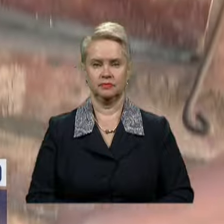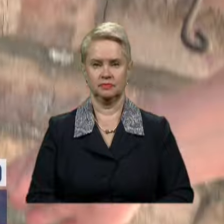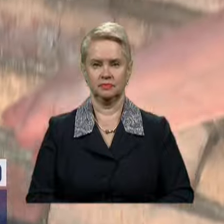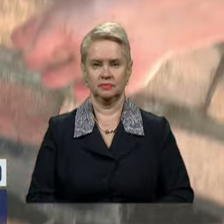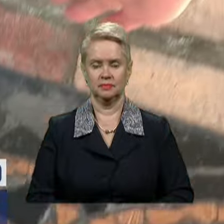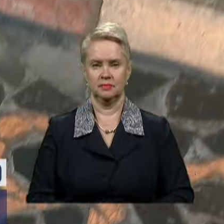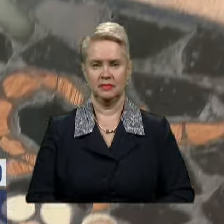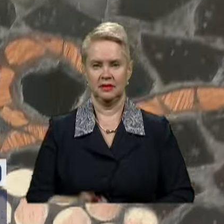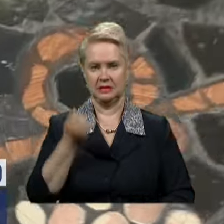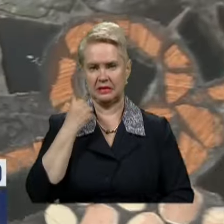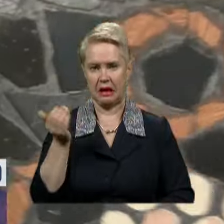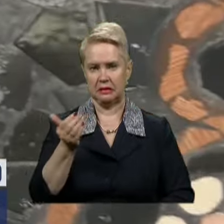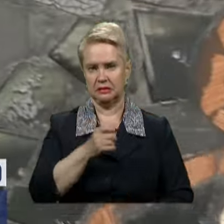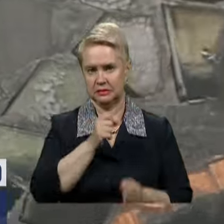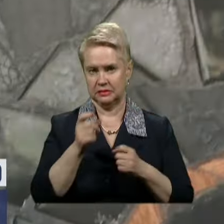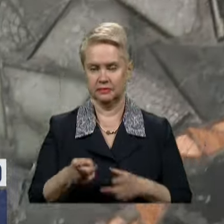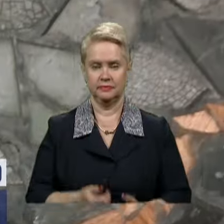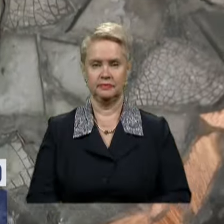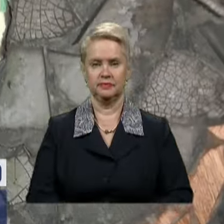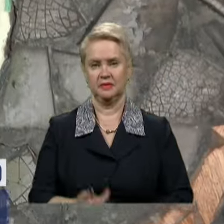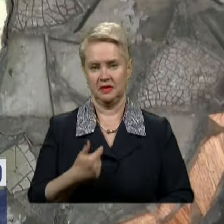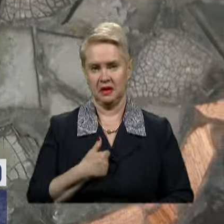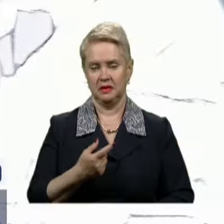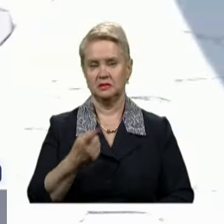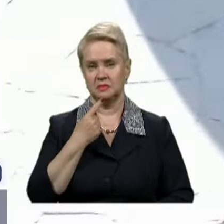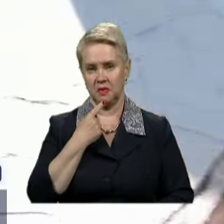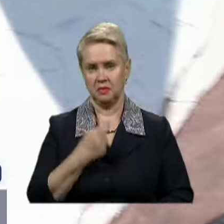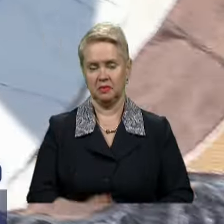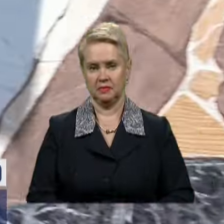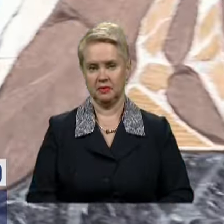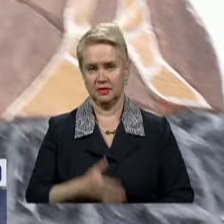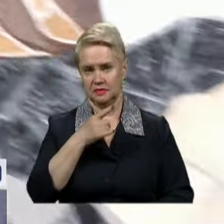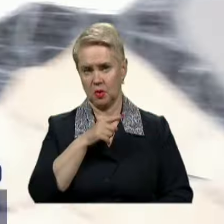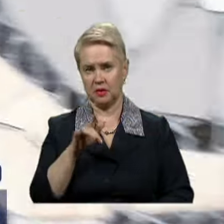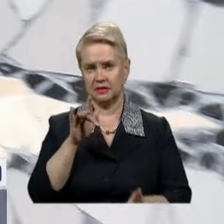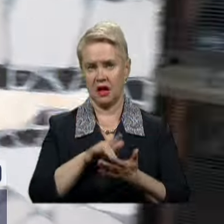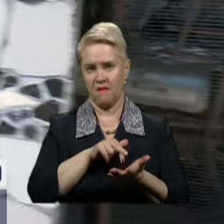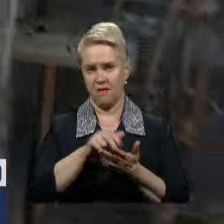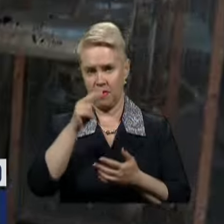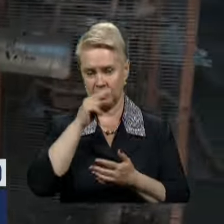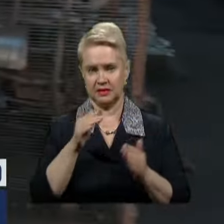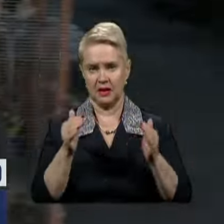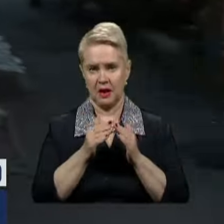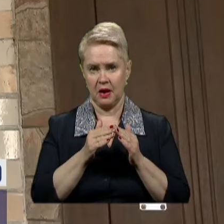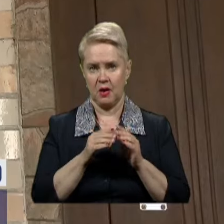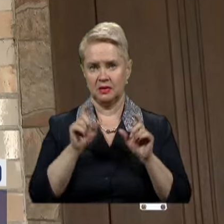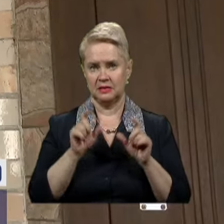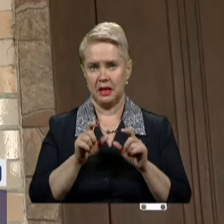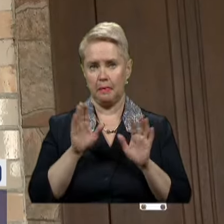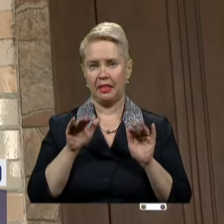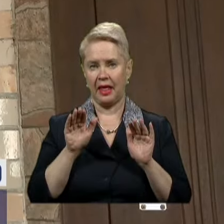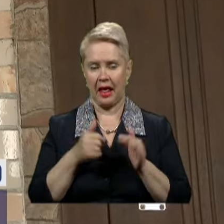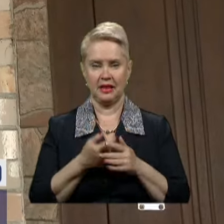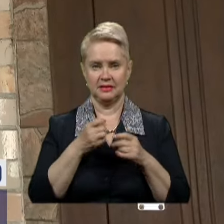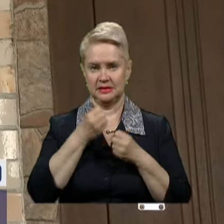кафель, збив старий, і я спробувала. Згодом на центральному вході батьківської хати оселилися